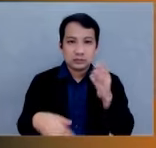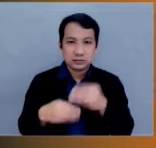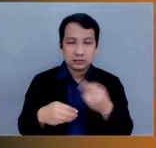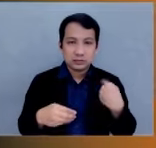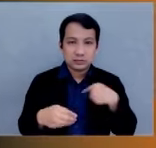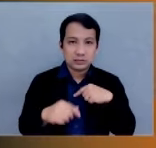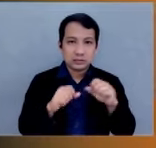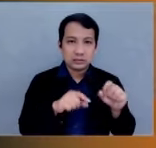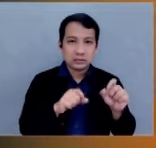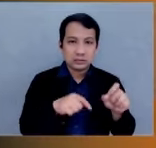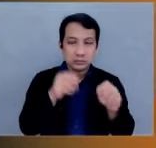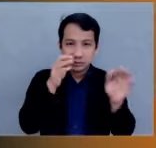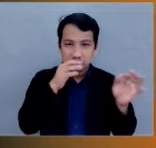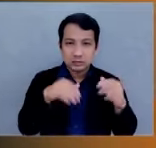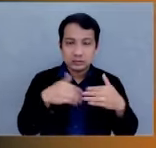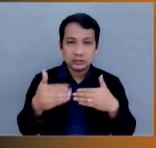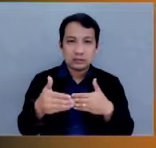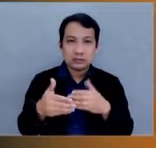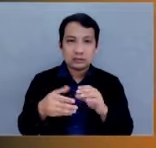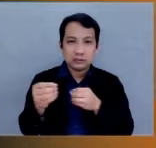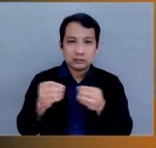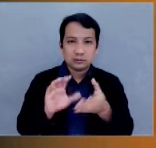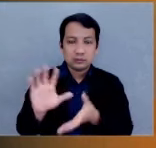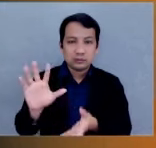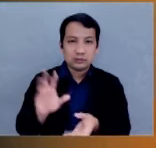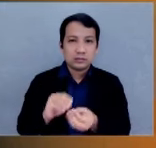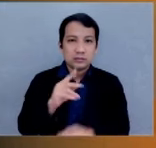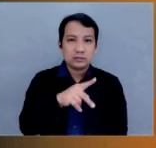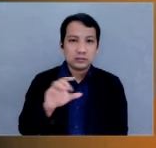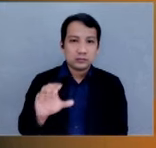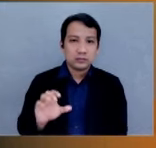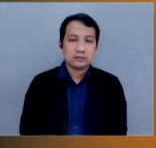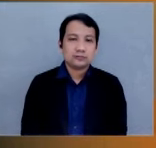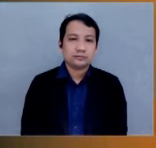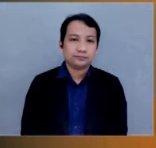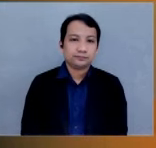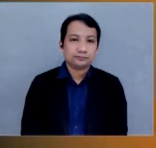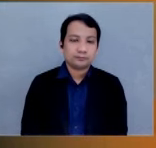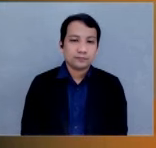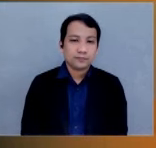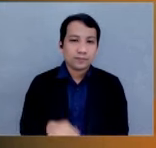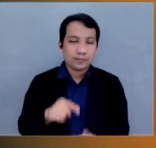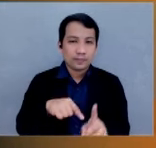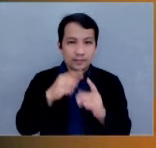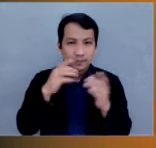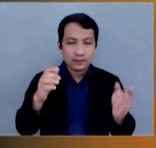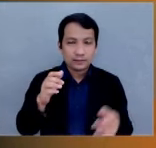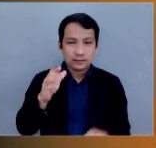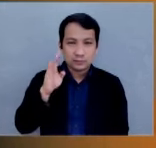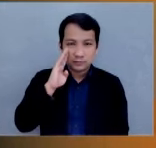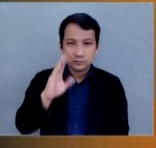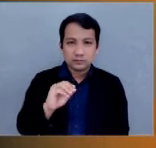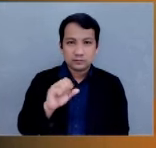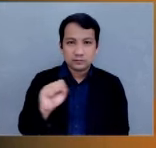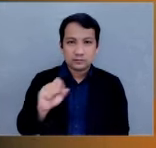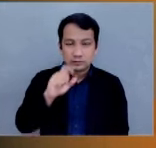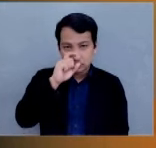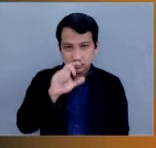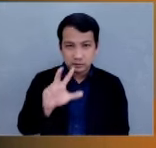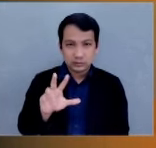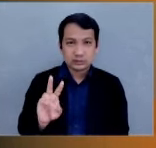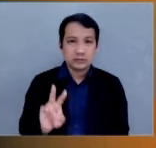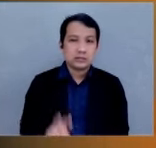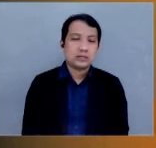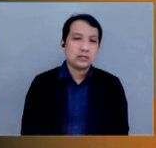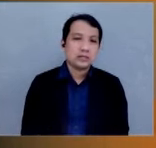illegal na droga sa ikinasang bypass operation sa Pasay. Kinilalang suspect bilang si alias Boss, 37 anyos. Nagsagawa